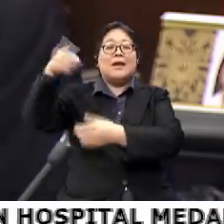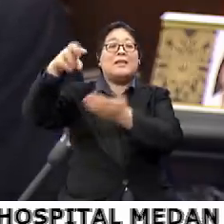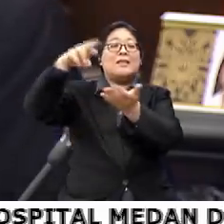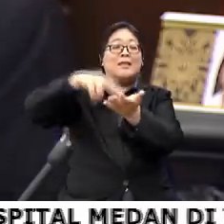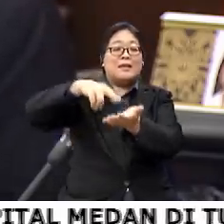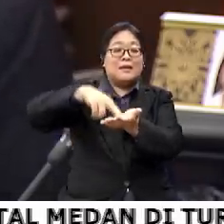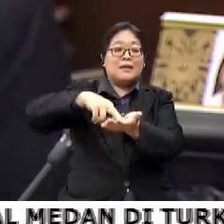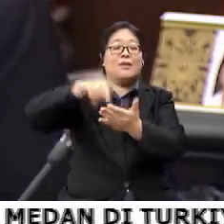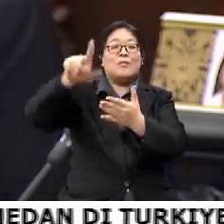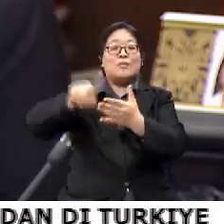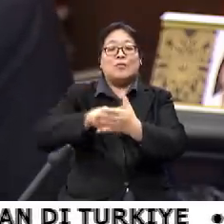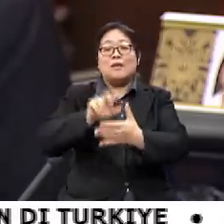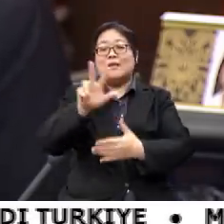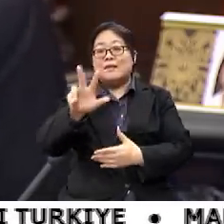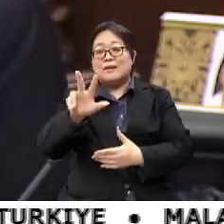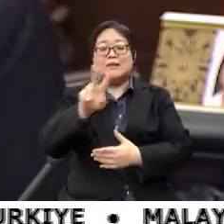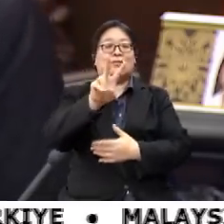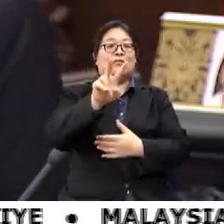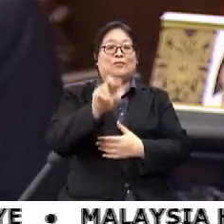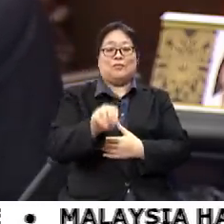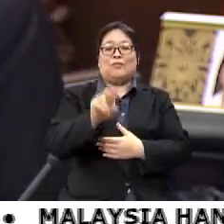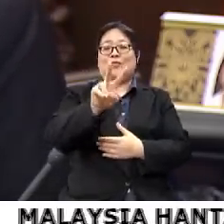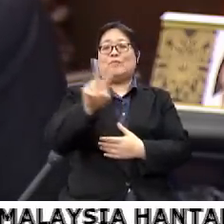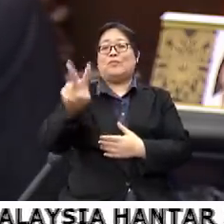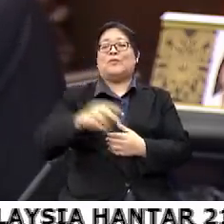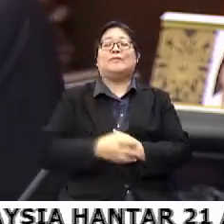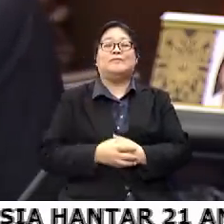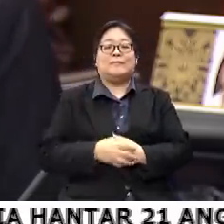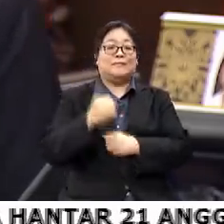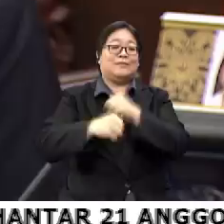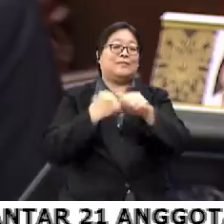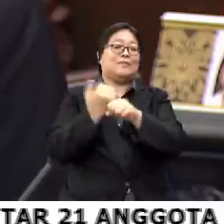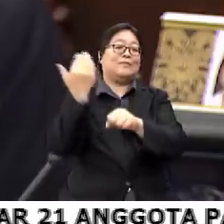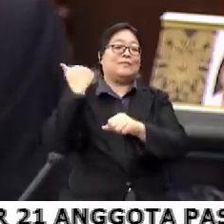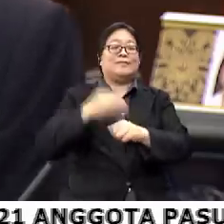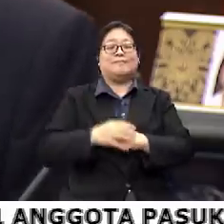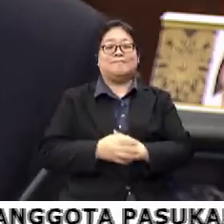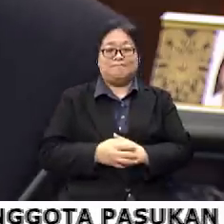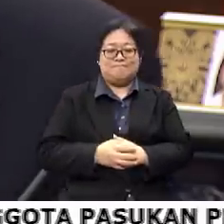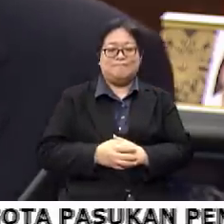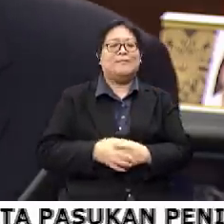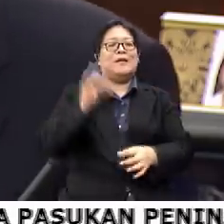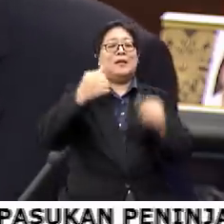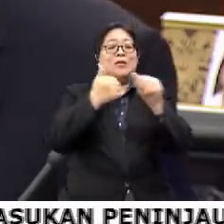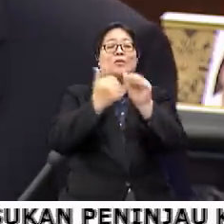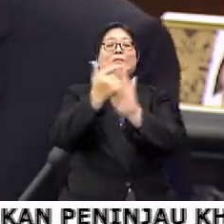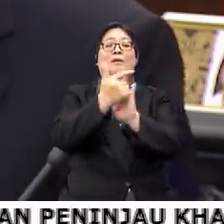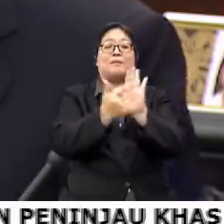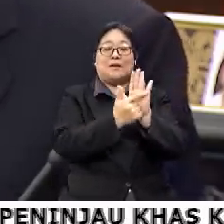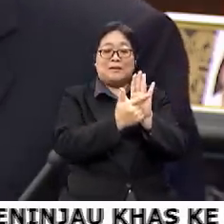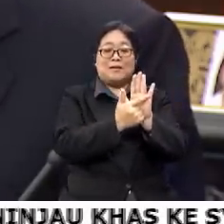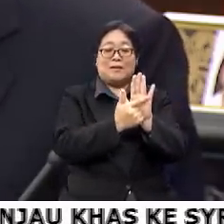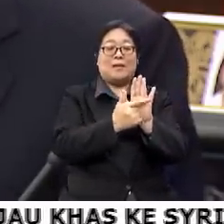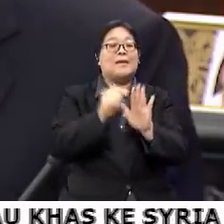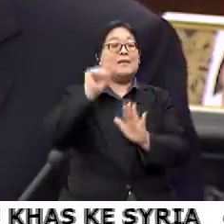didaftarkan pada bulan Mac 2022 tahun lalu. Dan kalau mengikut perlembagaan